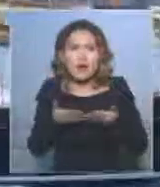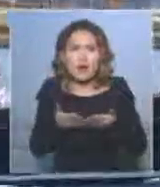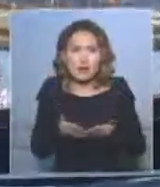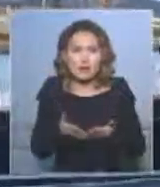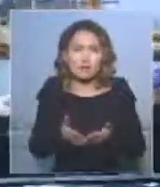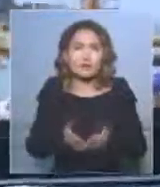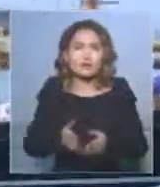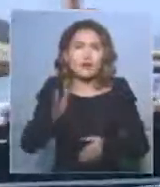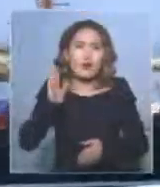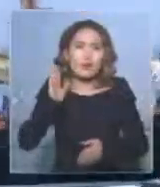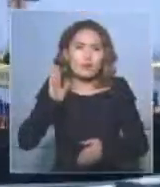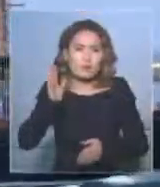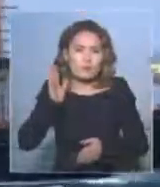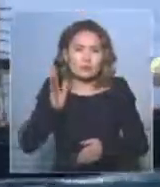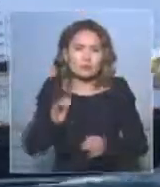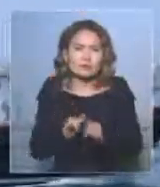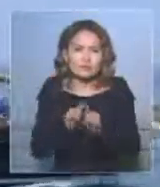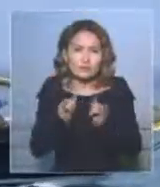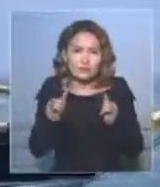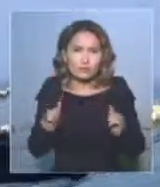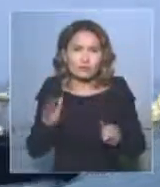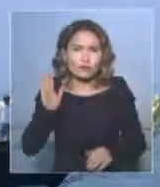арасында танымал мекенге айналады деген үмітте.